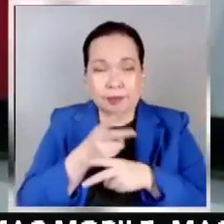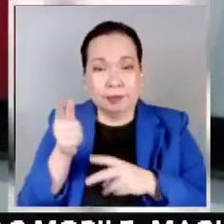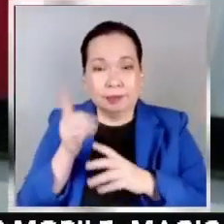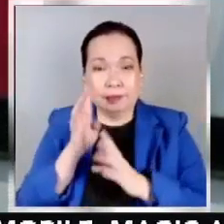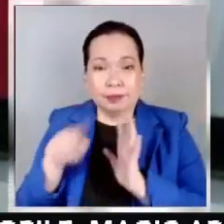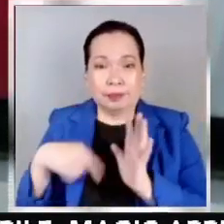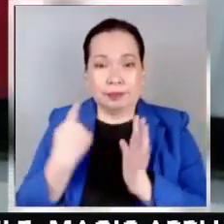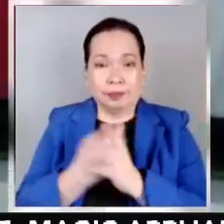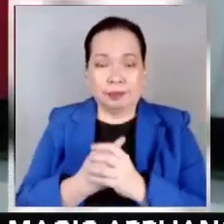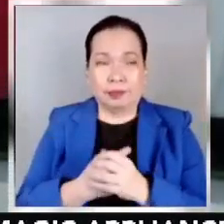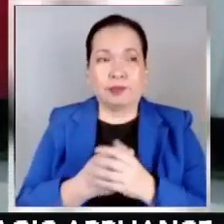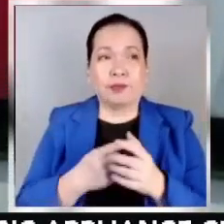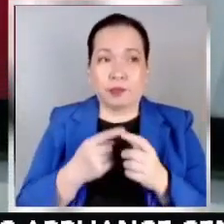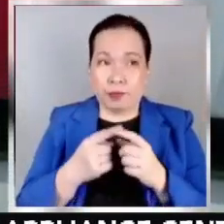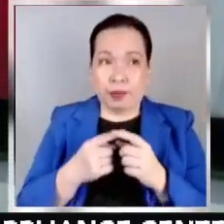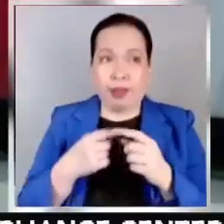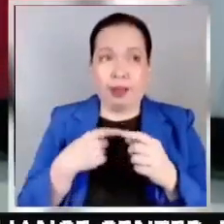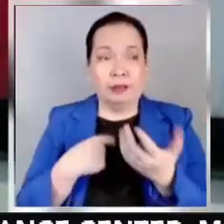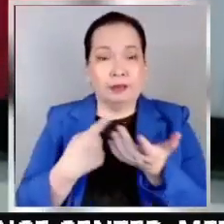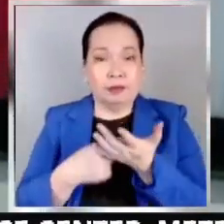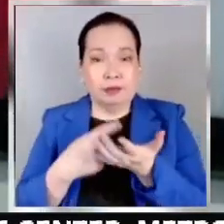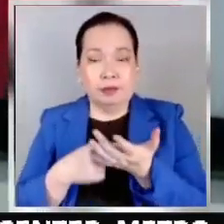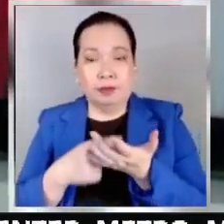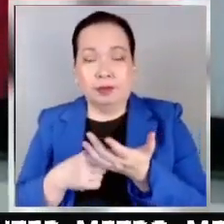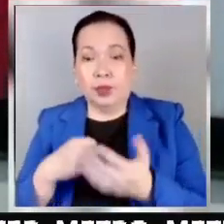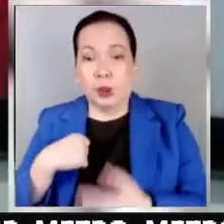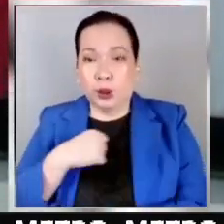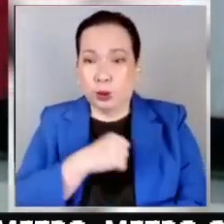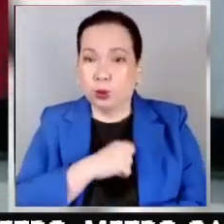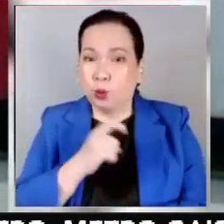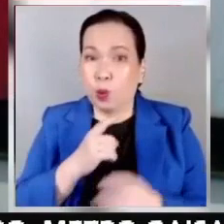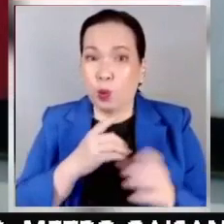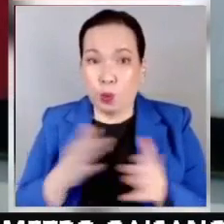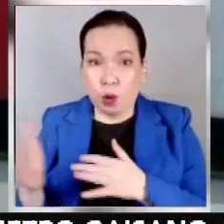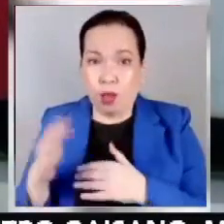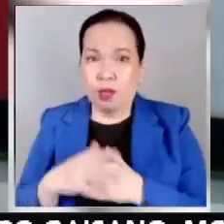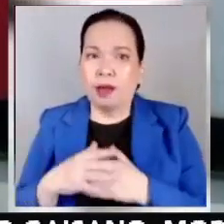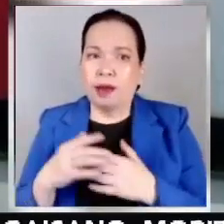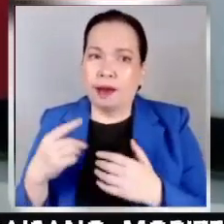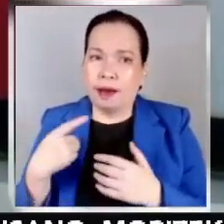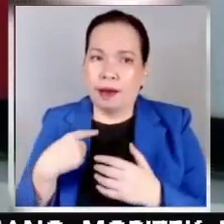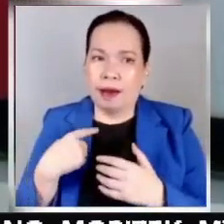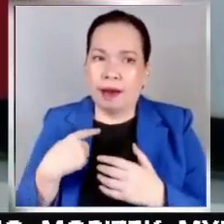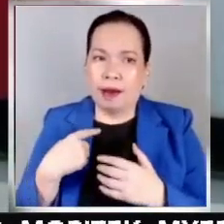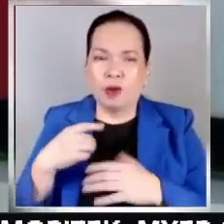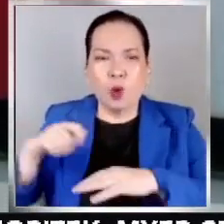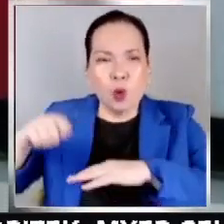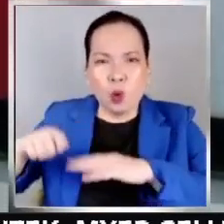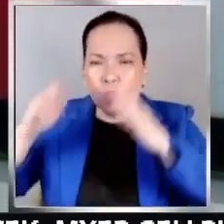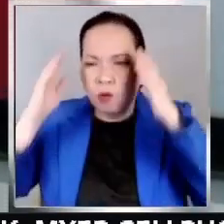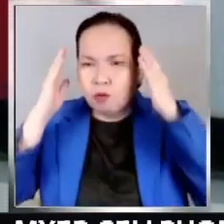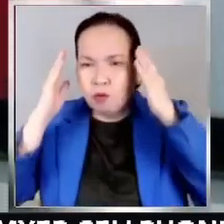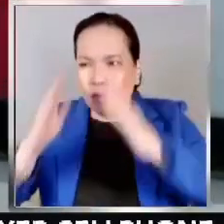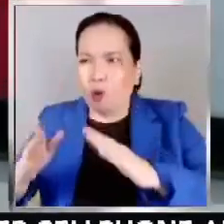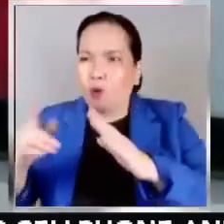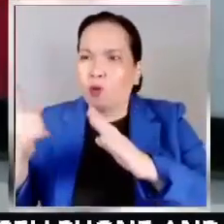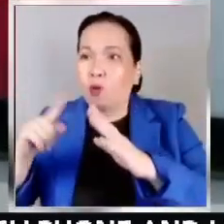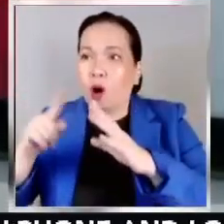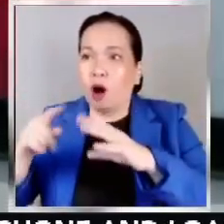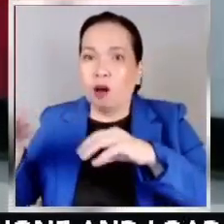tinalakay na sa Senado ang panukalang pagbuo ng korte na tututok sa mga kaso ng smuggling. Ang